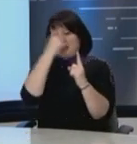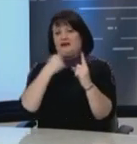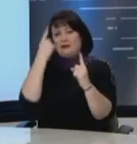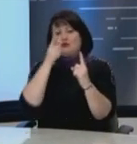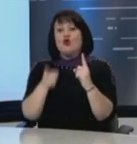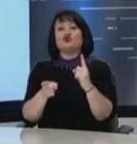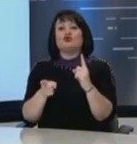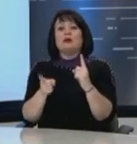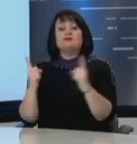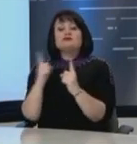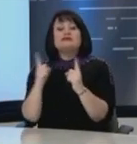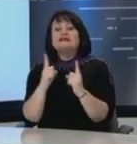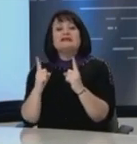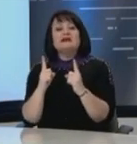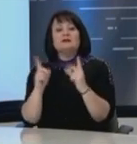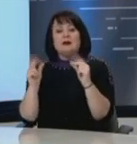από αυτούς πρόσωπα.